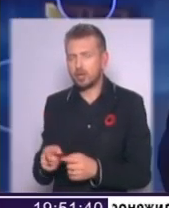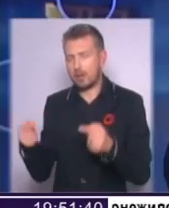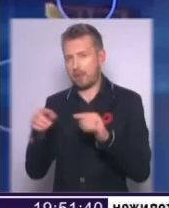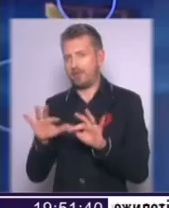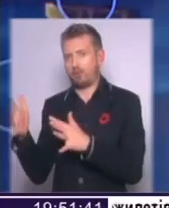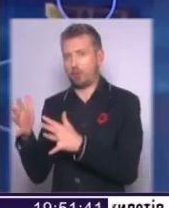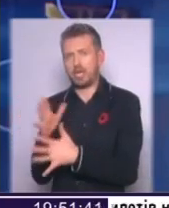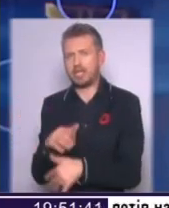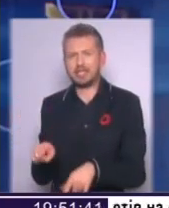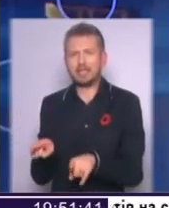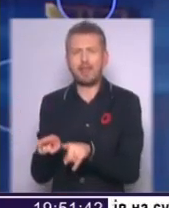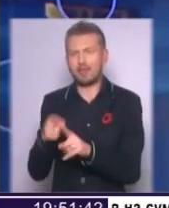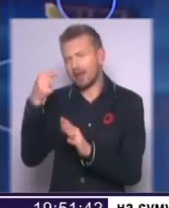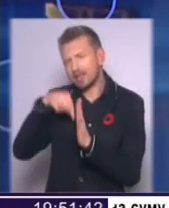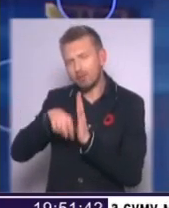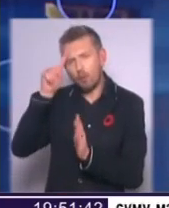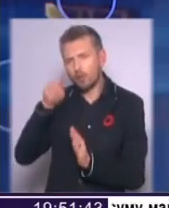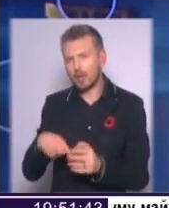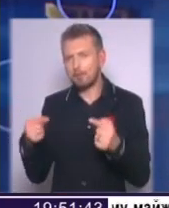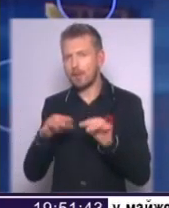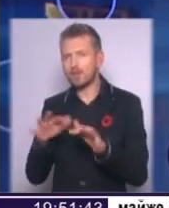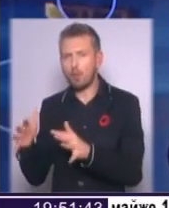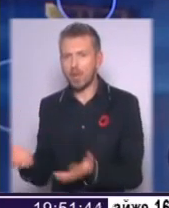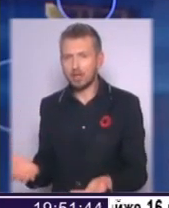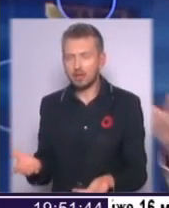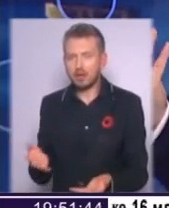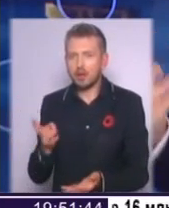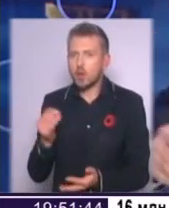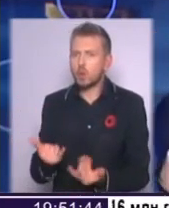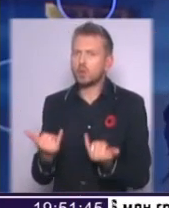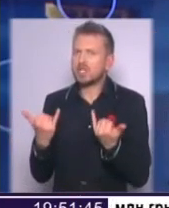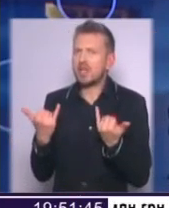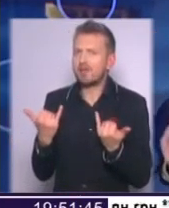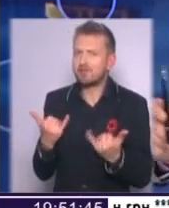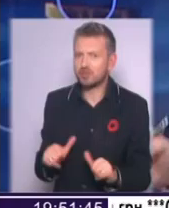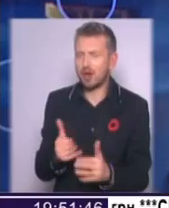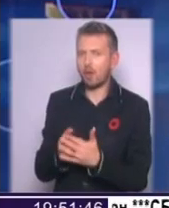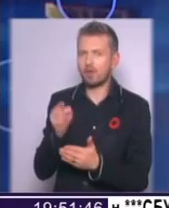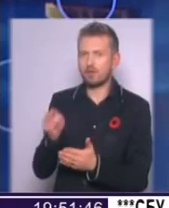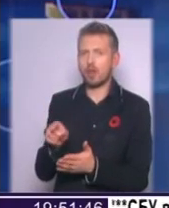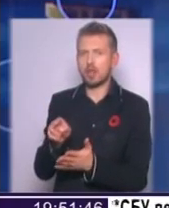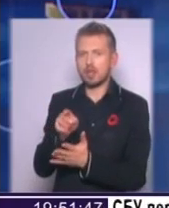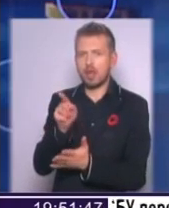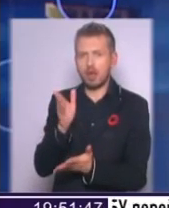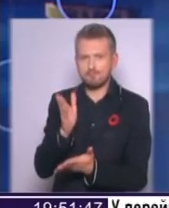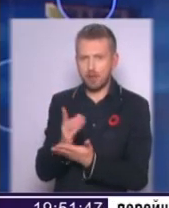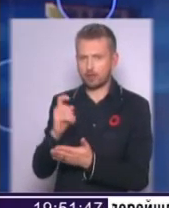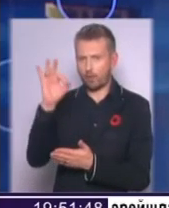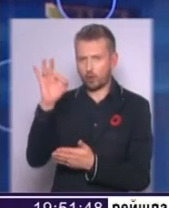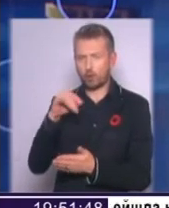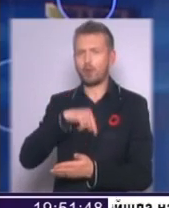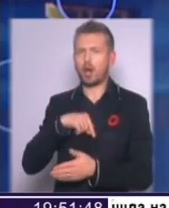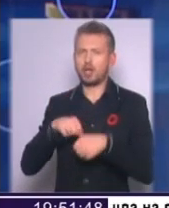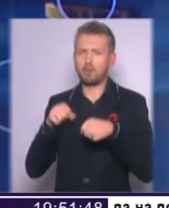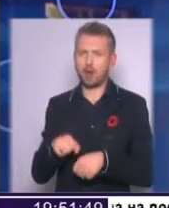Не настільки, можливо, глибоко знає певні моменти. Ну, невже от вона має 100% моральне право розмірковувати, хто